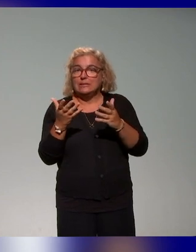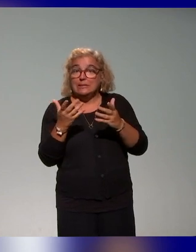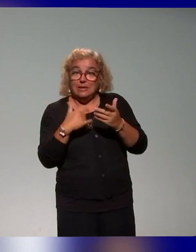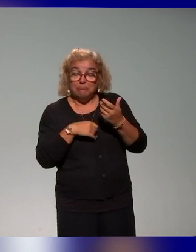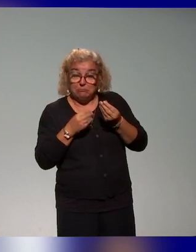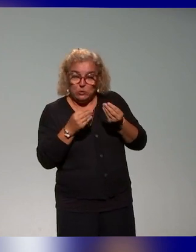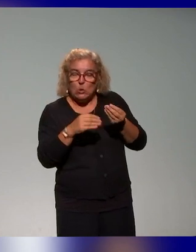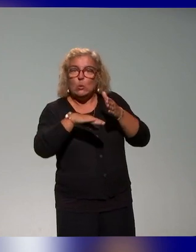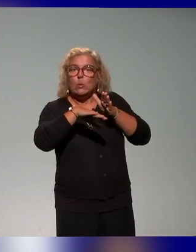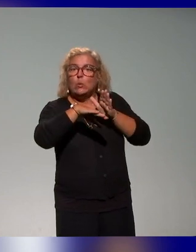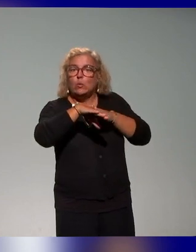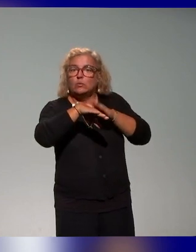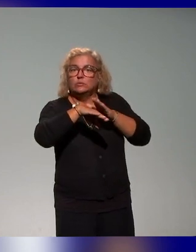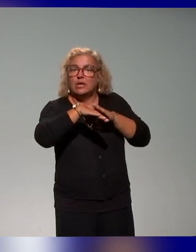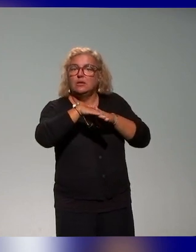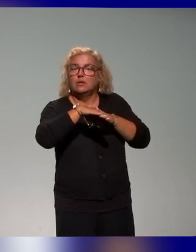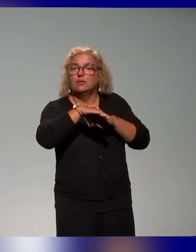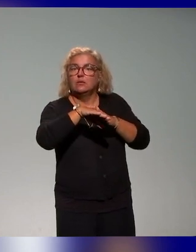conseiller les contributeurs dans